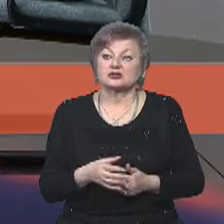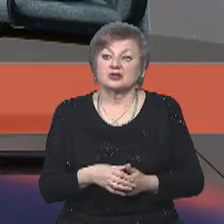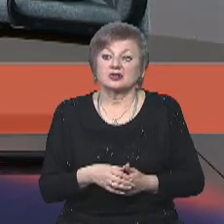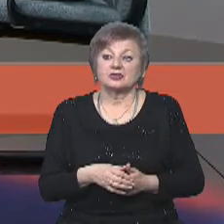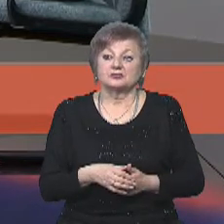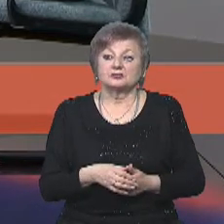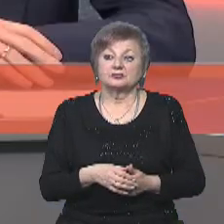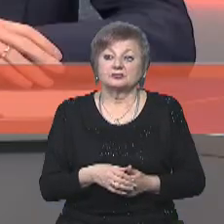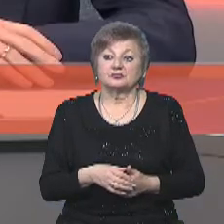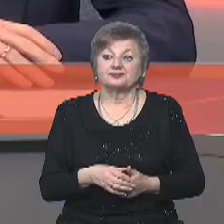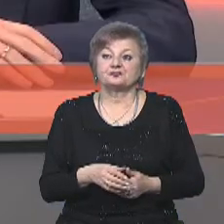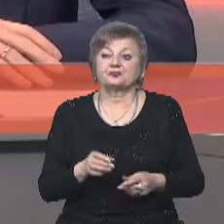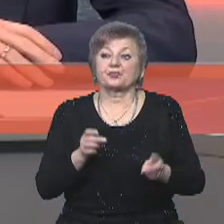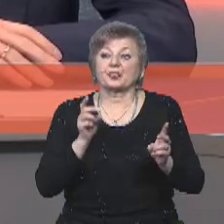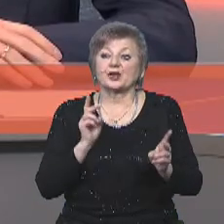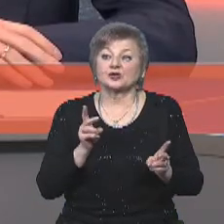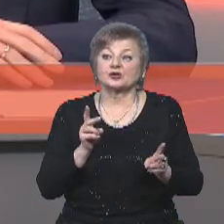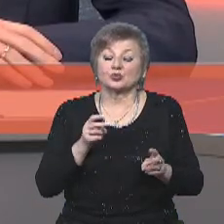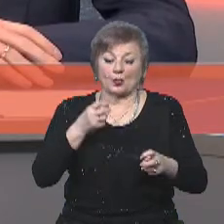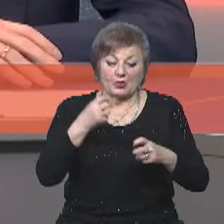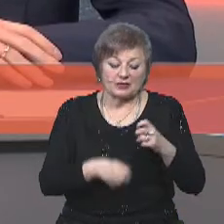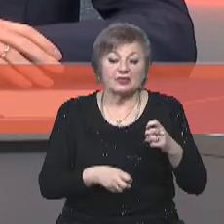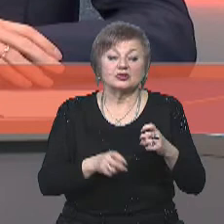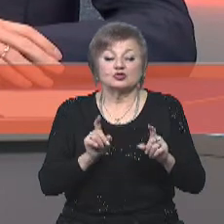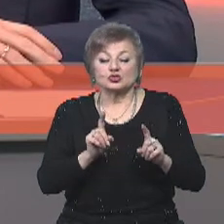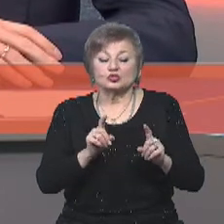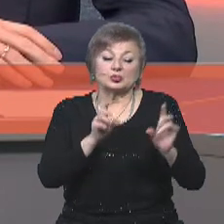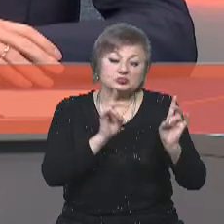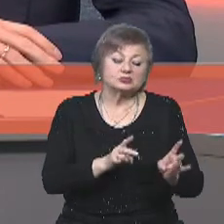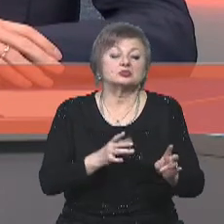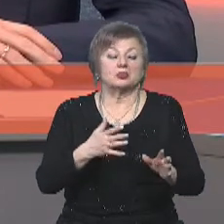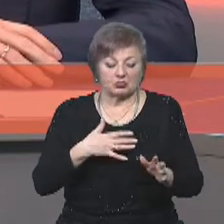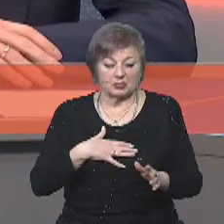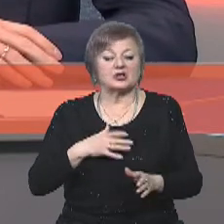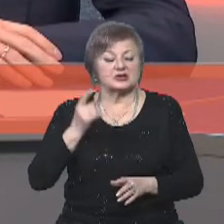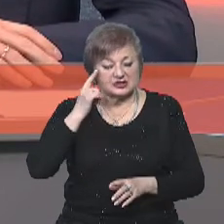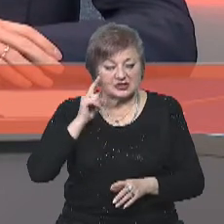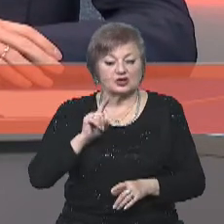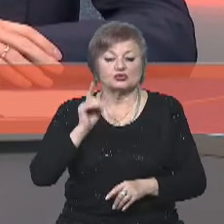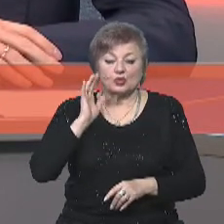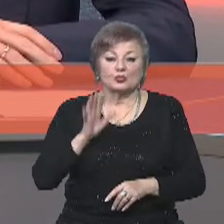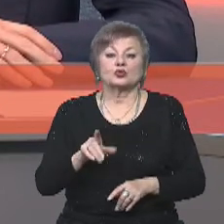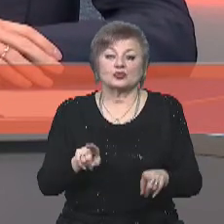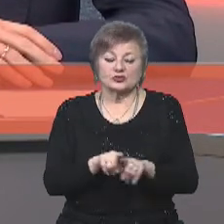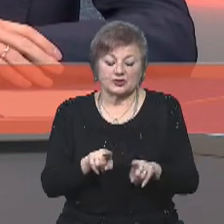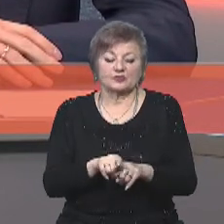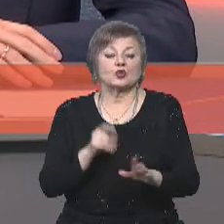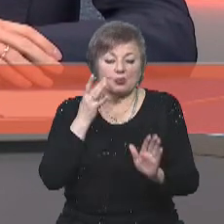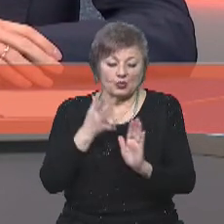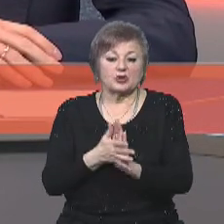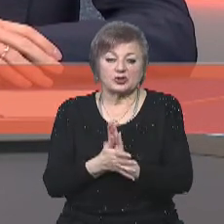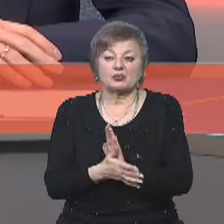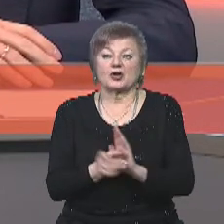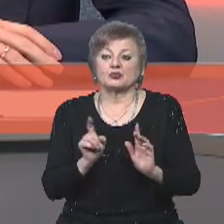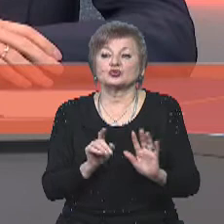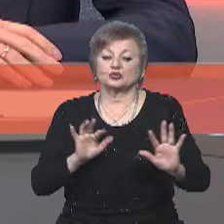и те порывы, которые были, мы их ожидали. Мы их ожидали, хоть и проводили гидравлические испытания, но понимали, что